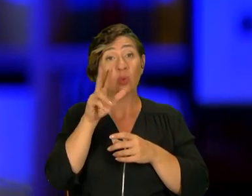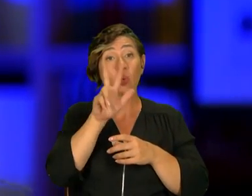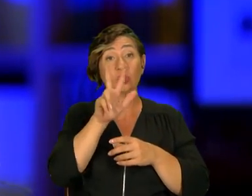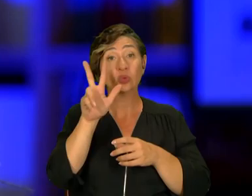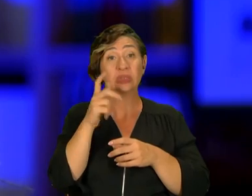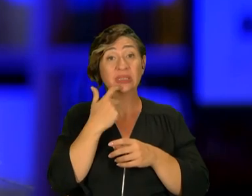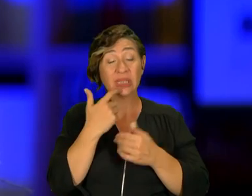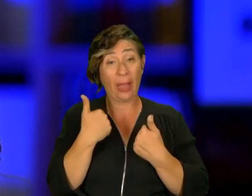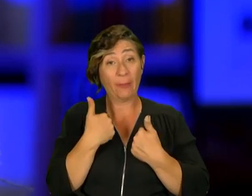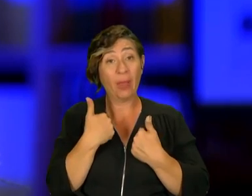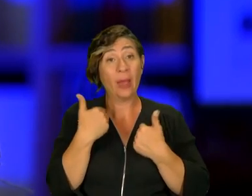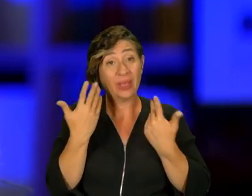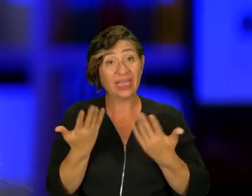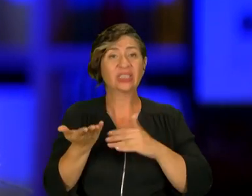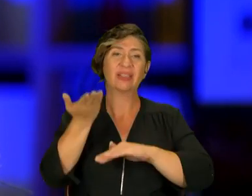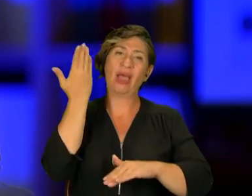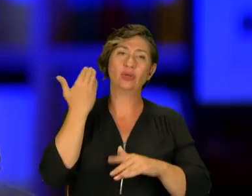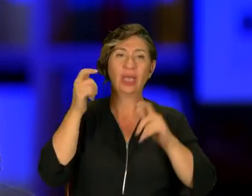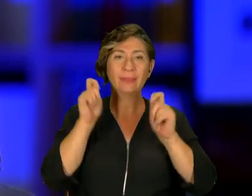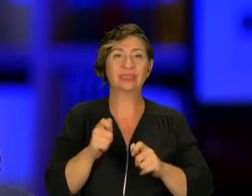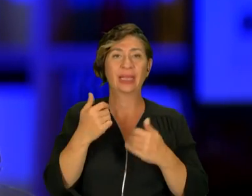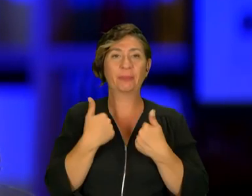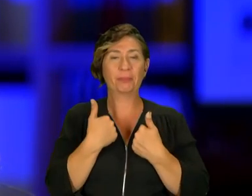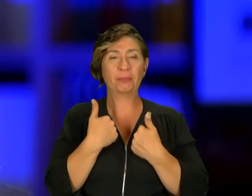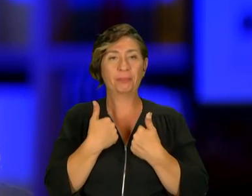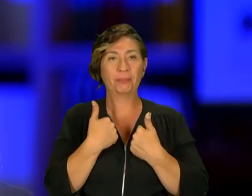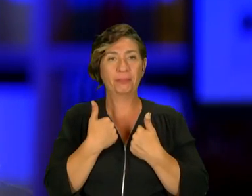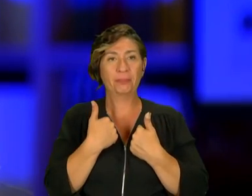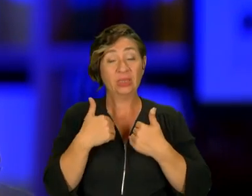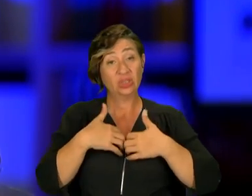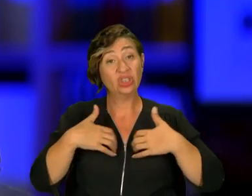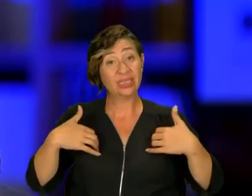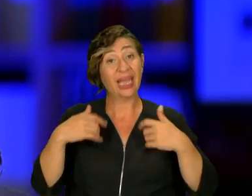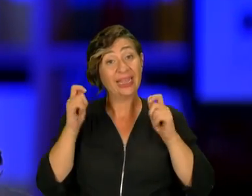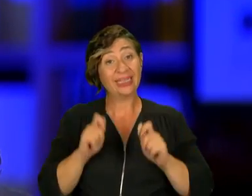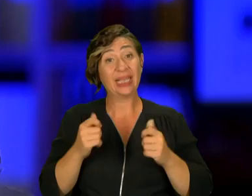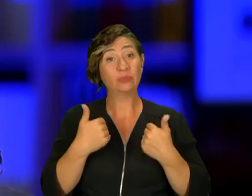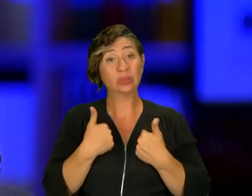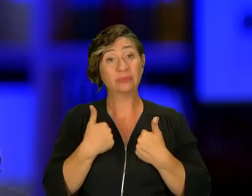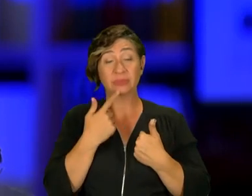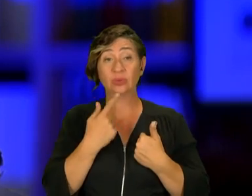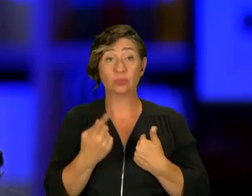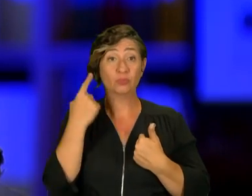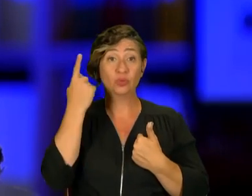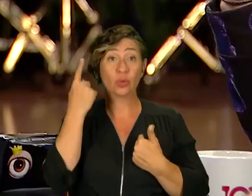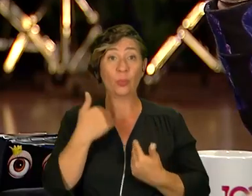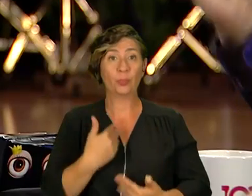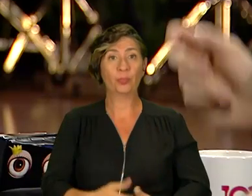33 yaşındayım ama keşke daha öncesinde bunu yapmaya cesaret bulabilseymişim kendimde diye